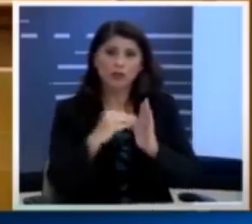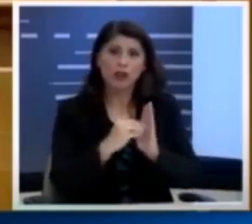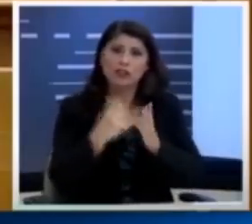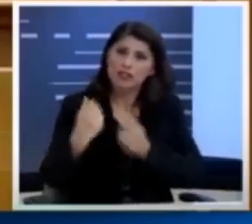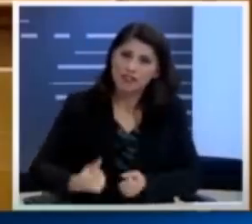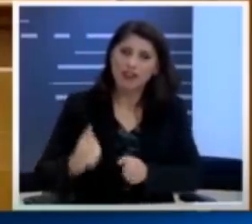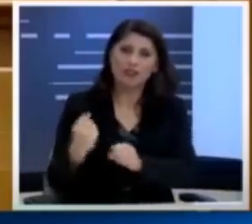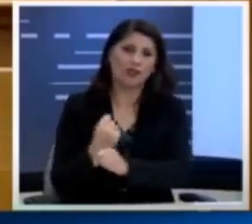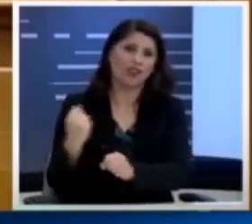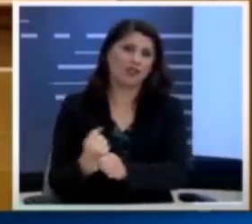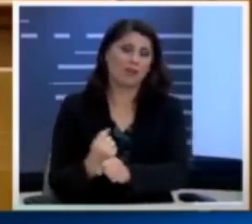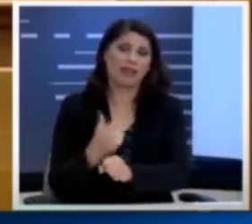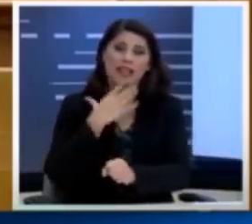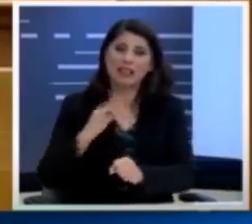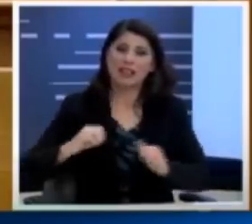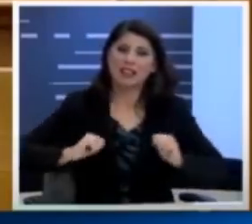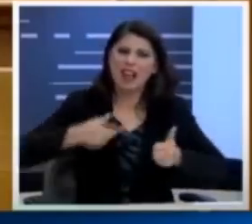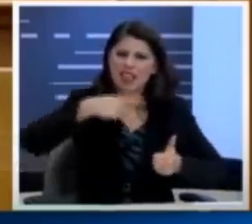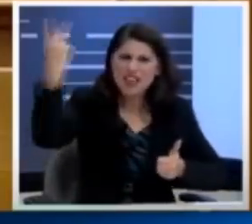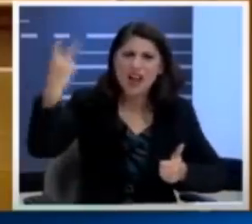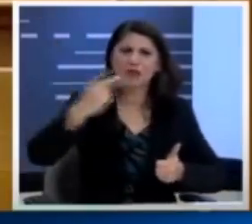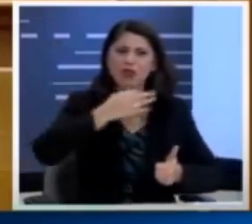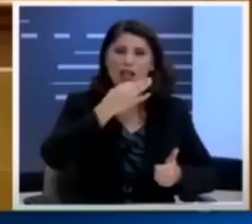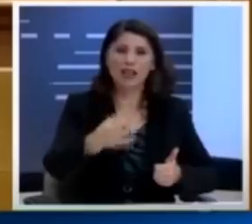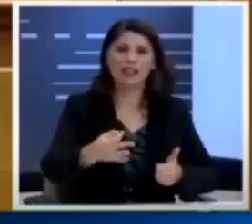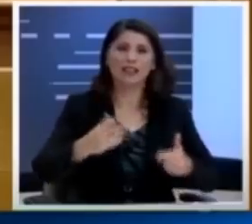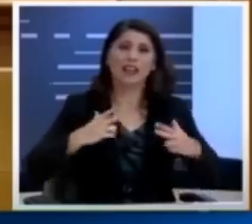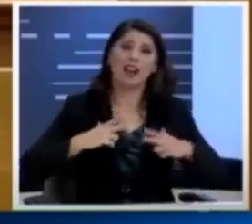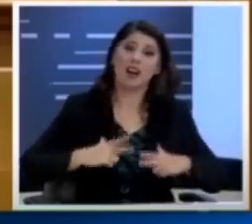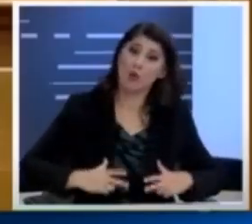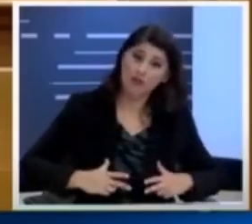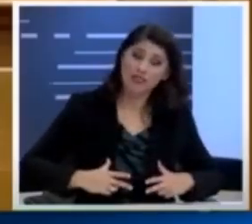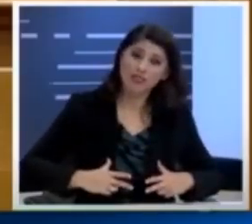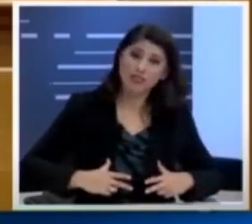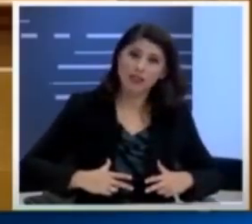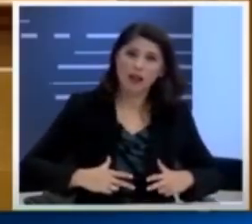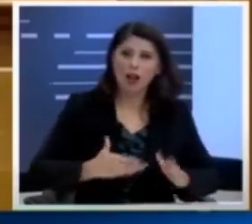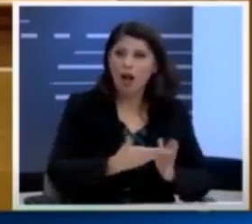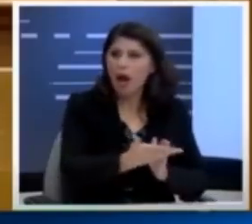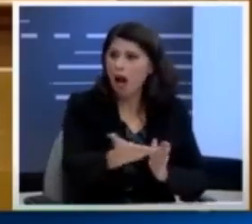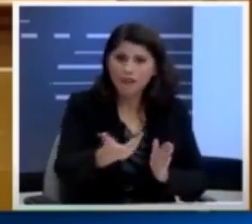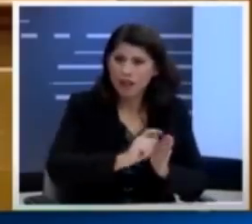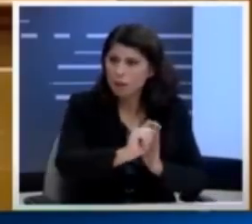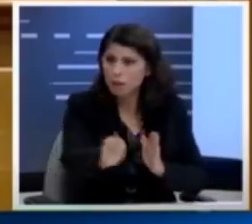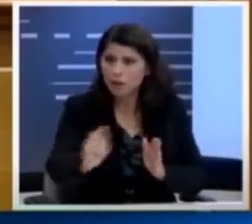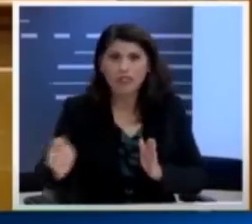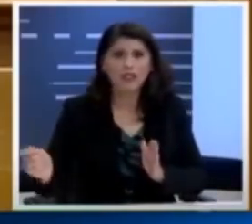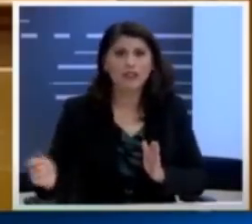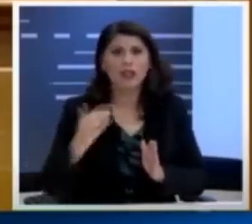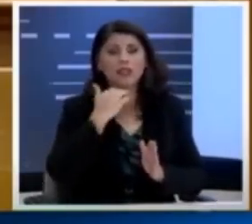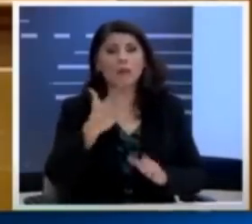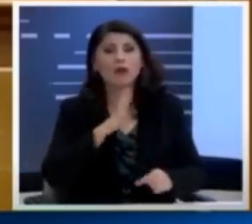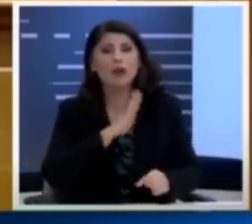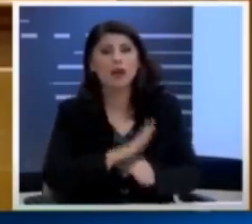των εργαζομένων. Γιατί έχετε το θράσος να μιλάτε για ανακούφιση, όταν αυτά που δίνετε δεν μπορούν